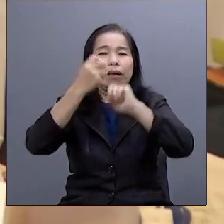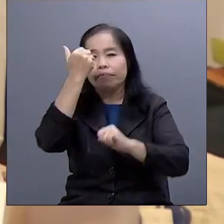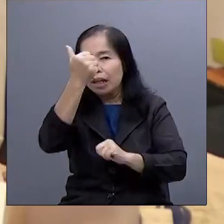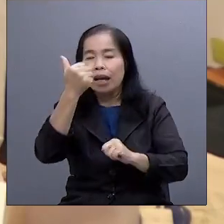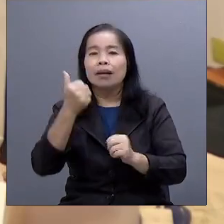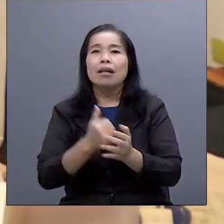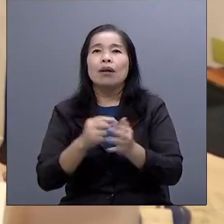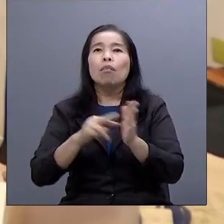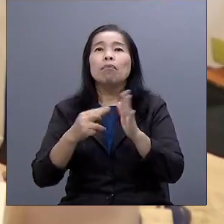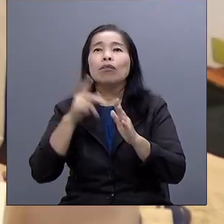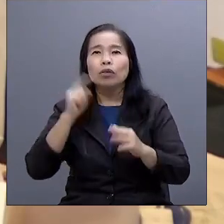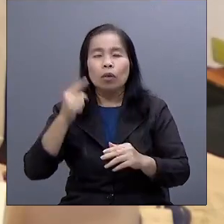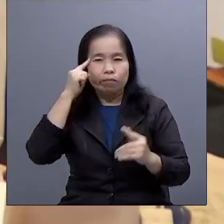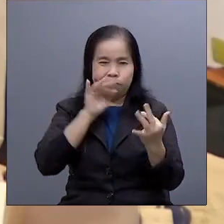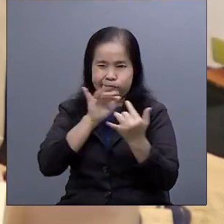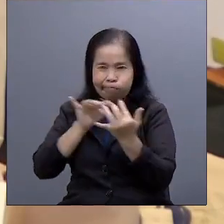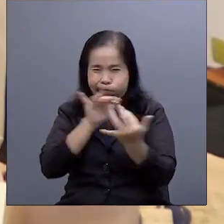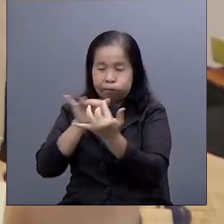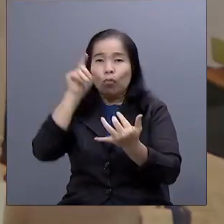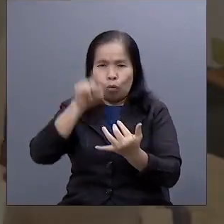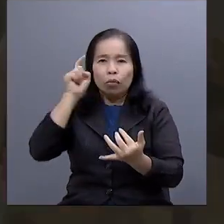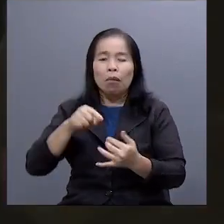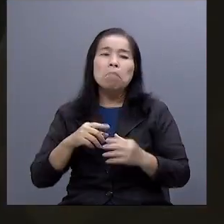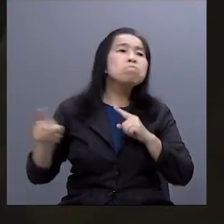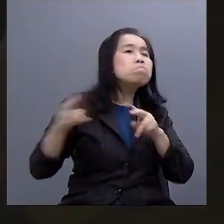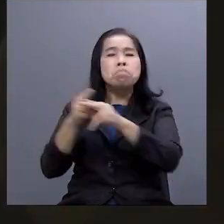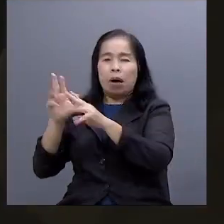ได้โดยที่เราตองซอสารกเยอะ- พูดคุยกเยอะ